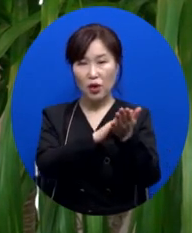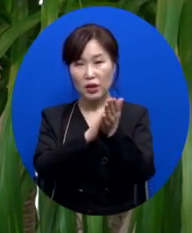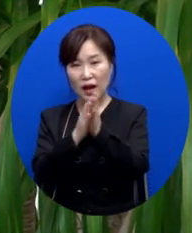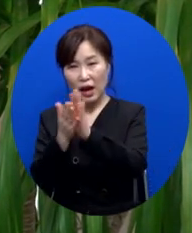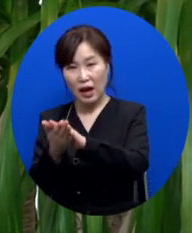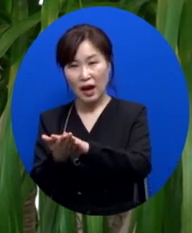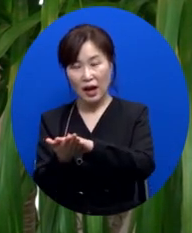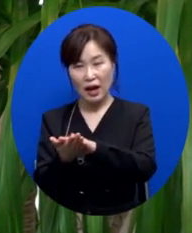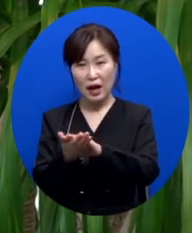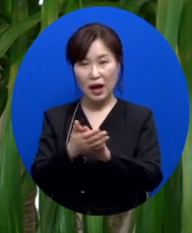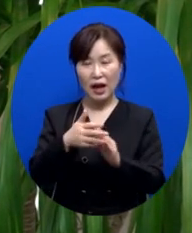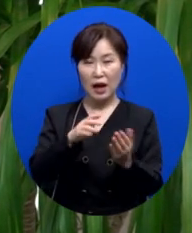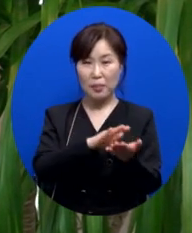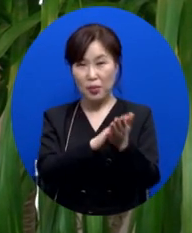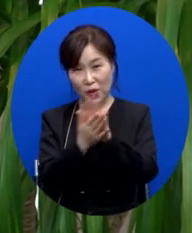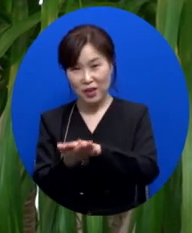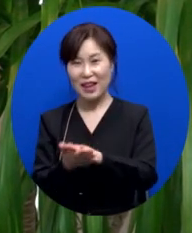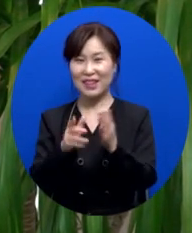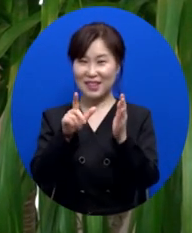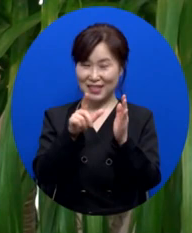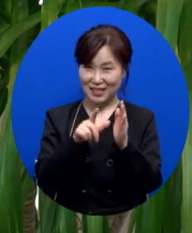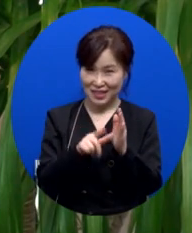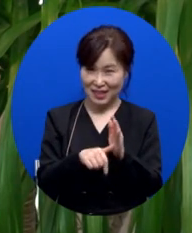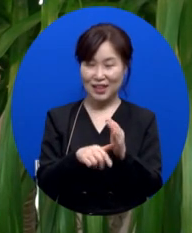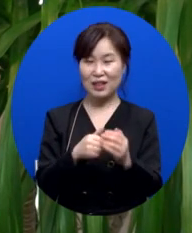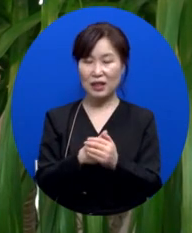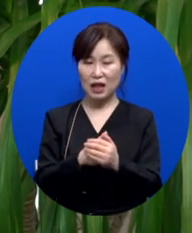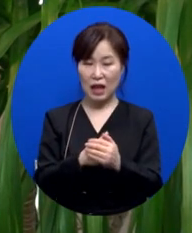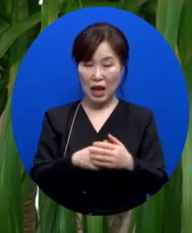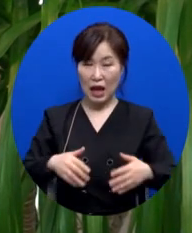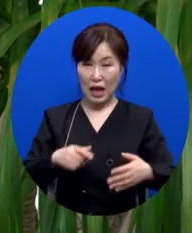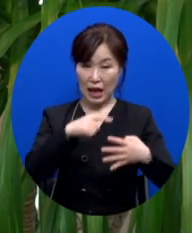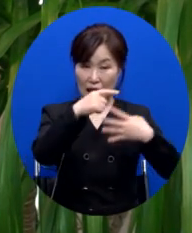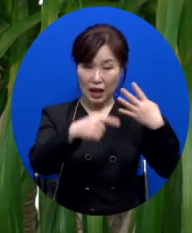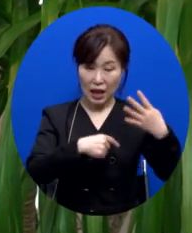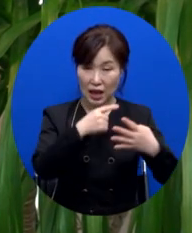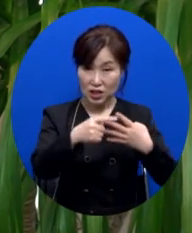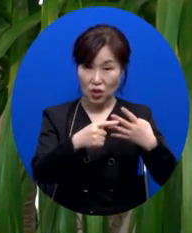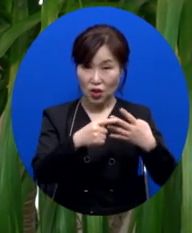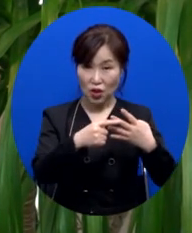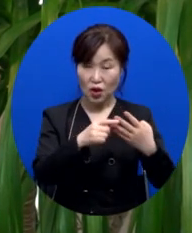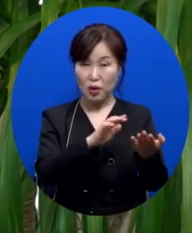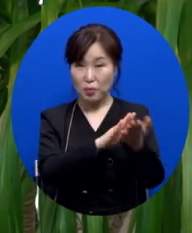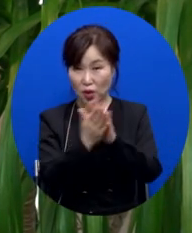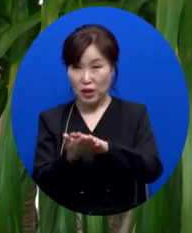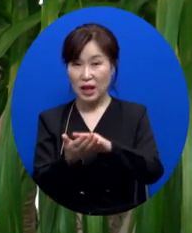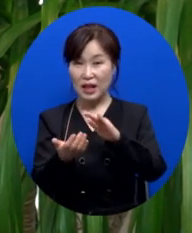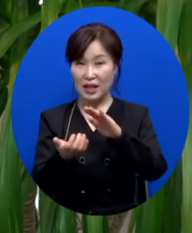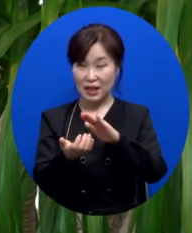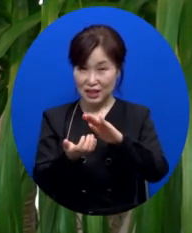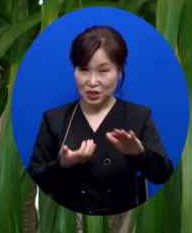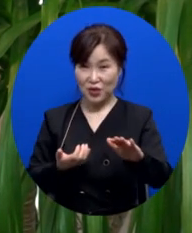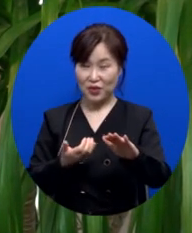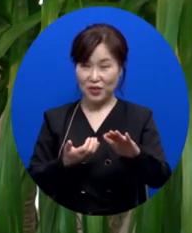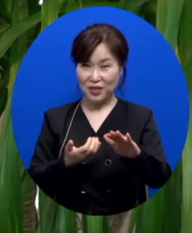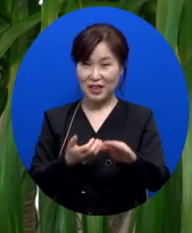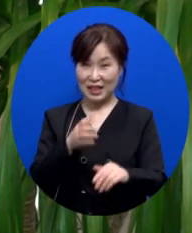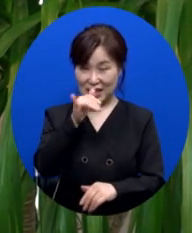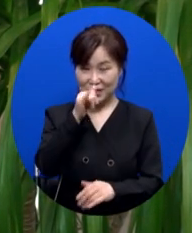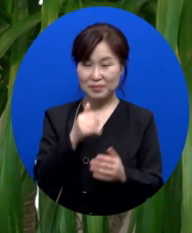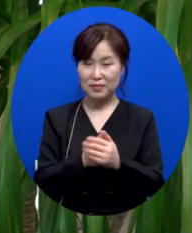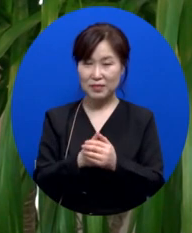부터 시작을 하겠습니다 에 계절이 오기전에 환절기가 있지요 그래서 겨울이 오기전에